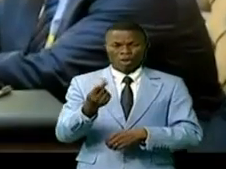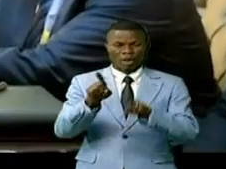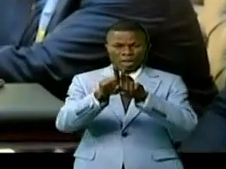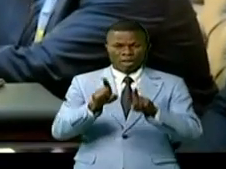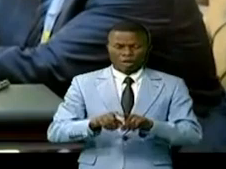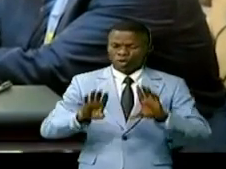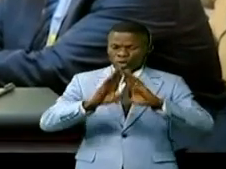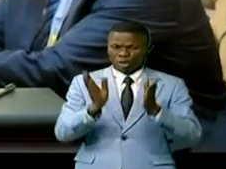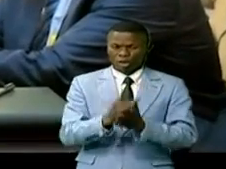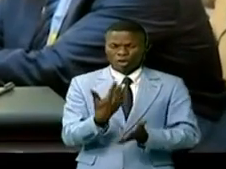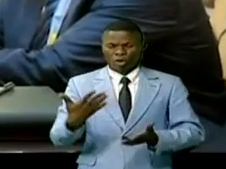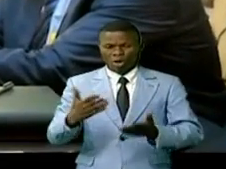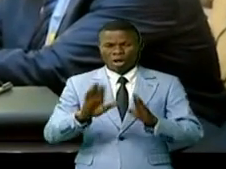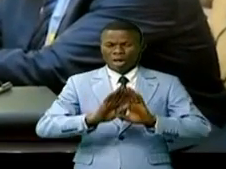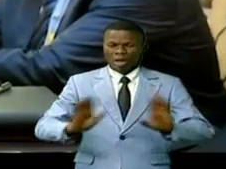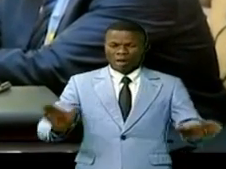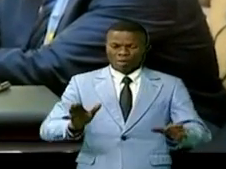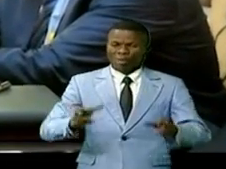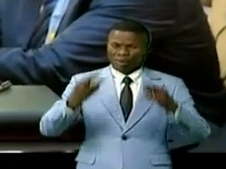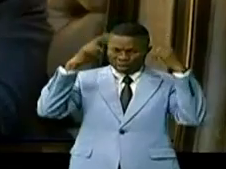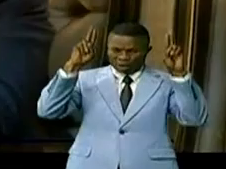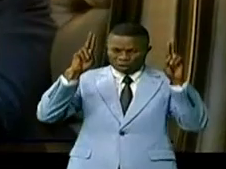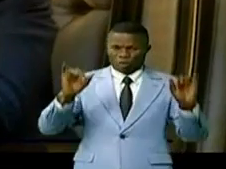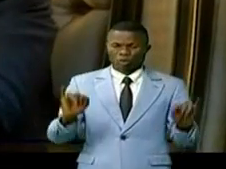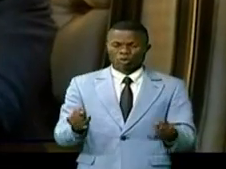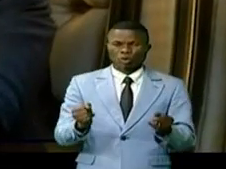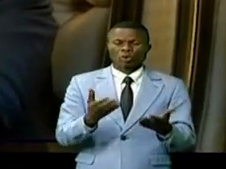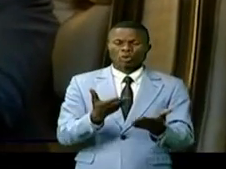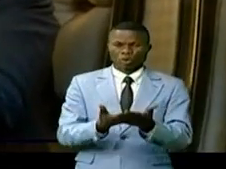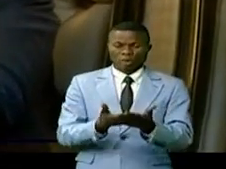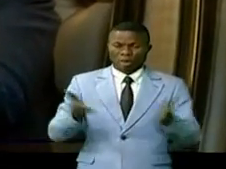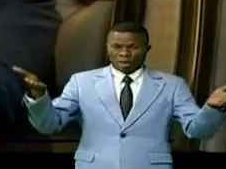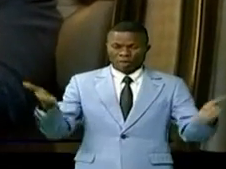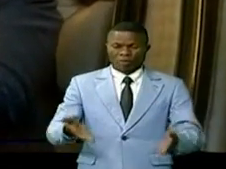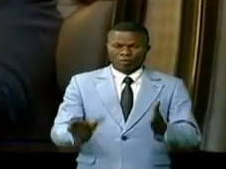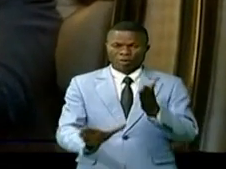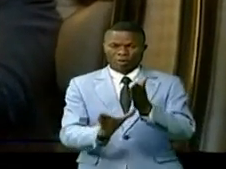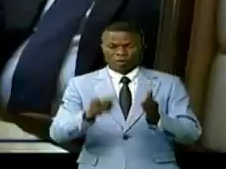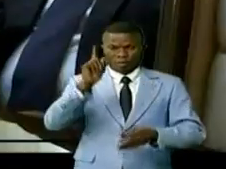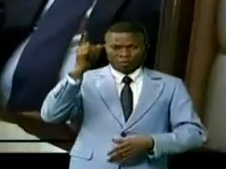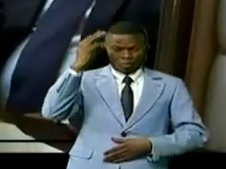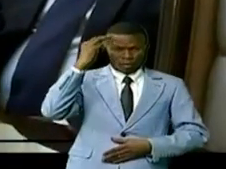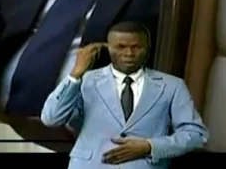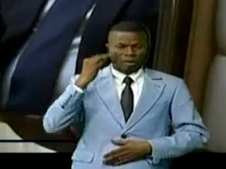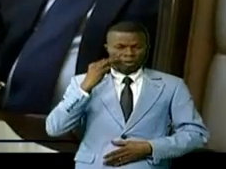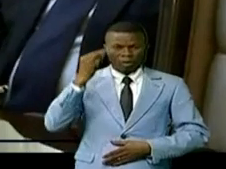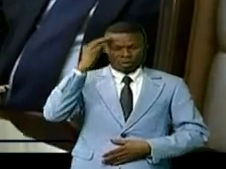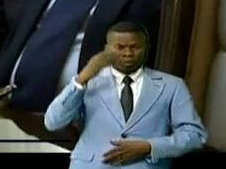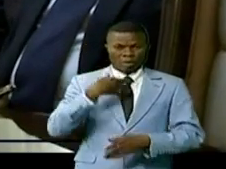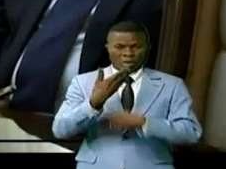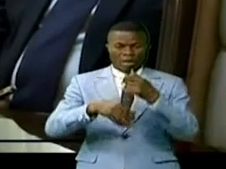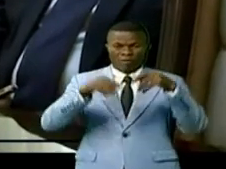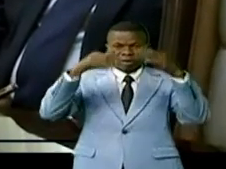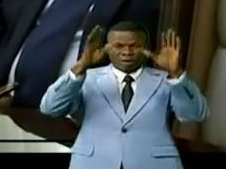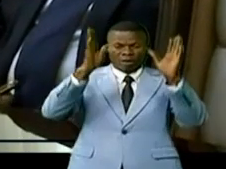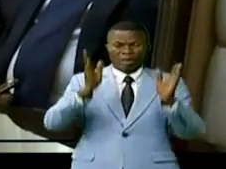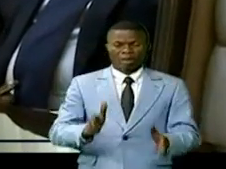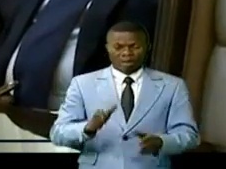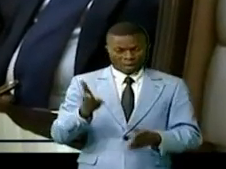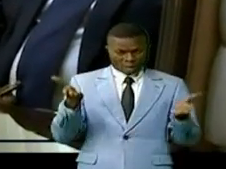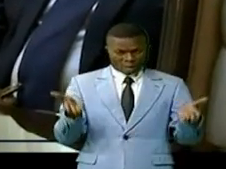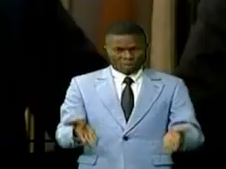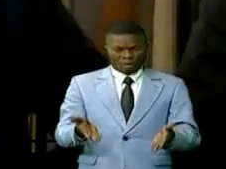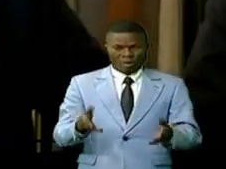le moyen nécessaire pour réussir cet événement. C'était en présence du vice-premier ministre, ministre des Affaires étrangères Christophe